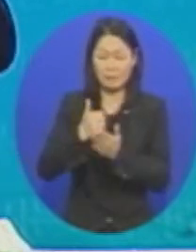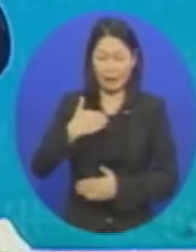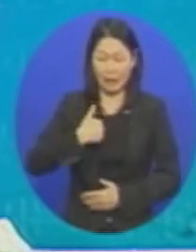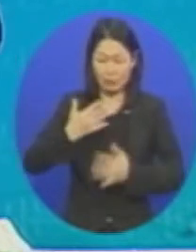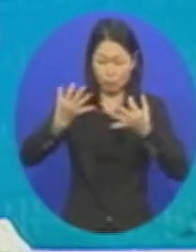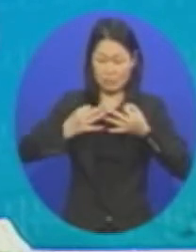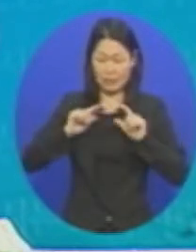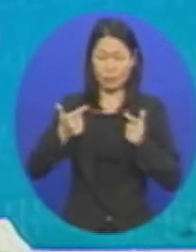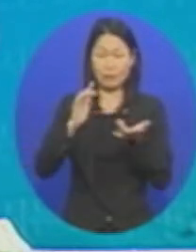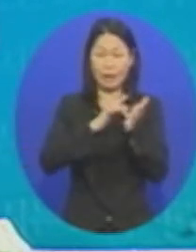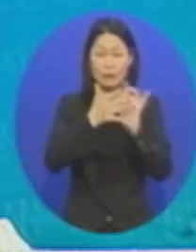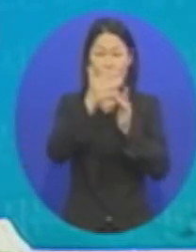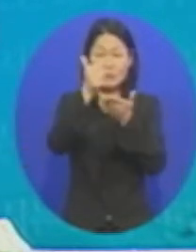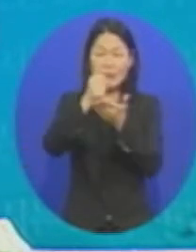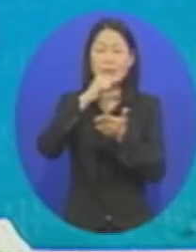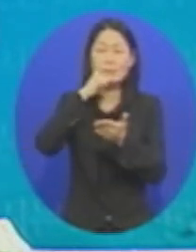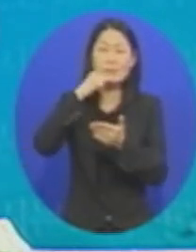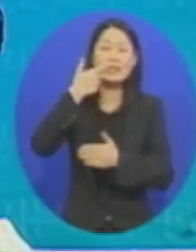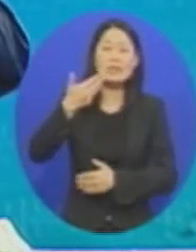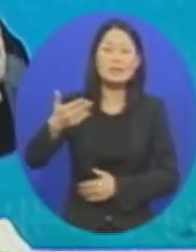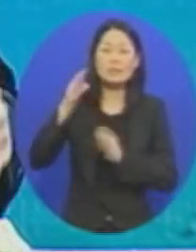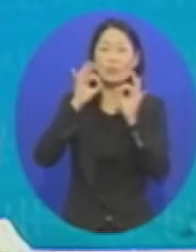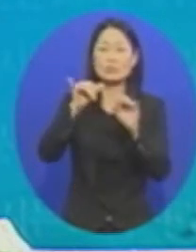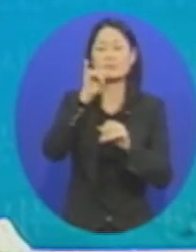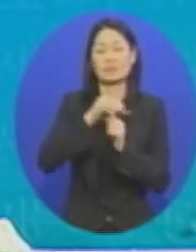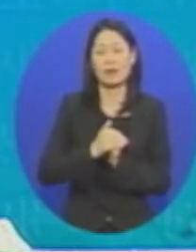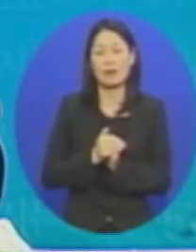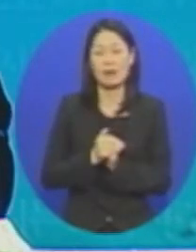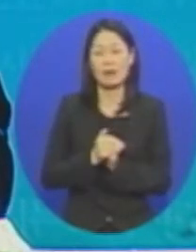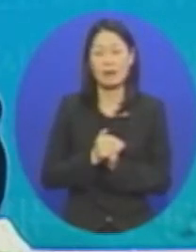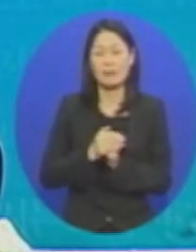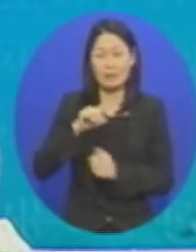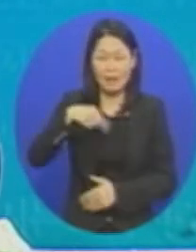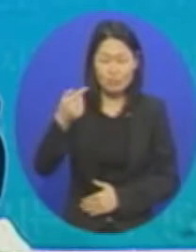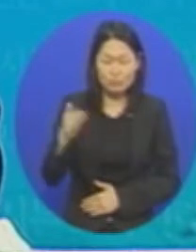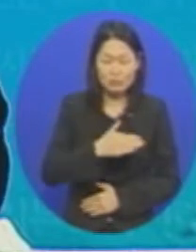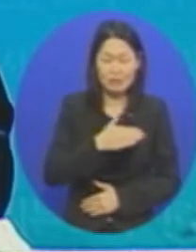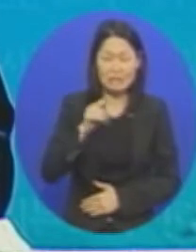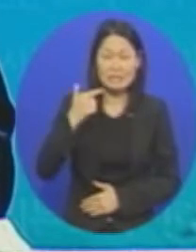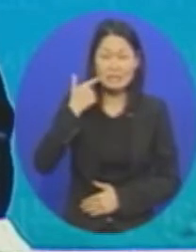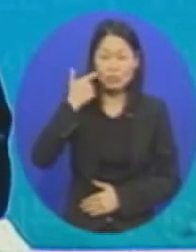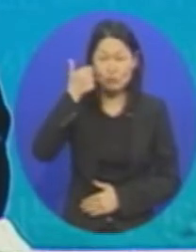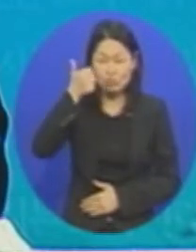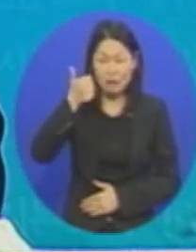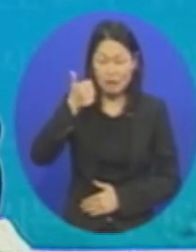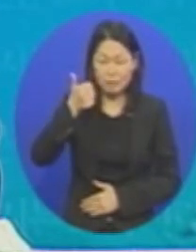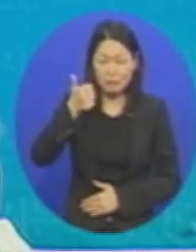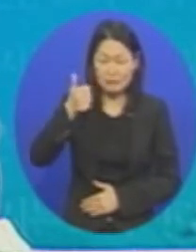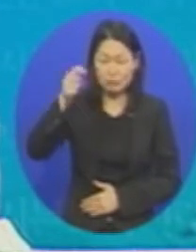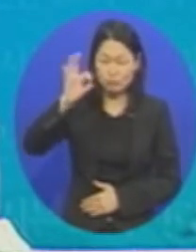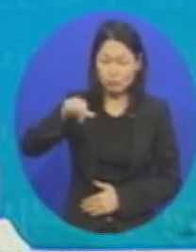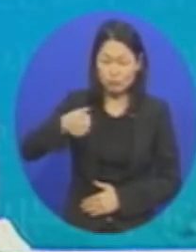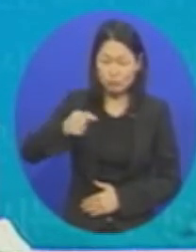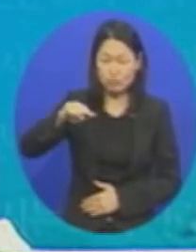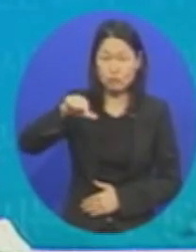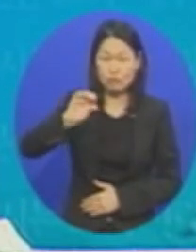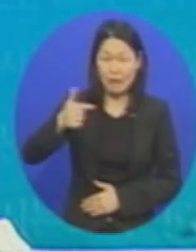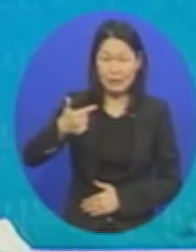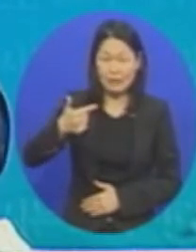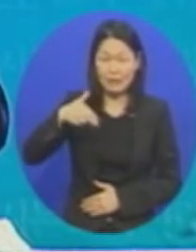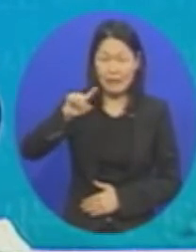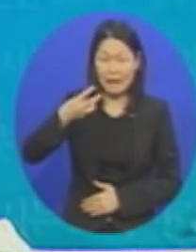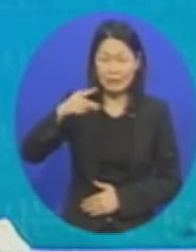예수님의 피를 보고 있어요 그래서 그 다음부터 이후 1 아가를 도서 오르 뜻은 목사님도